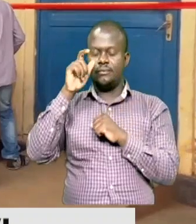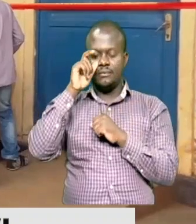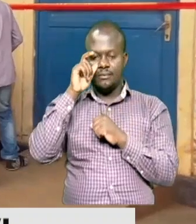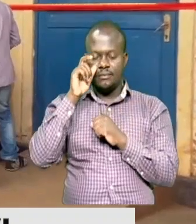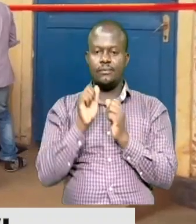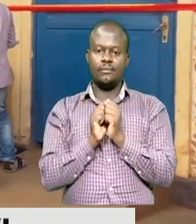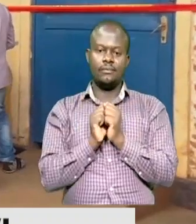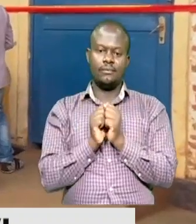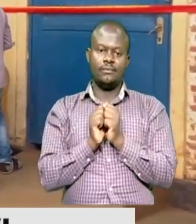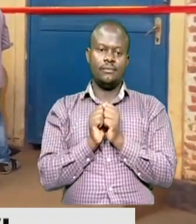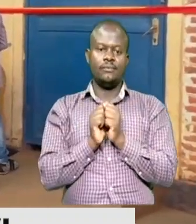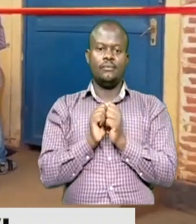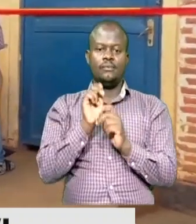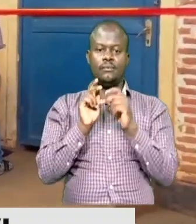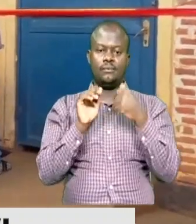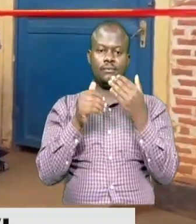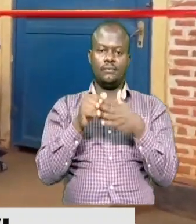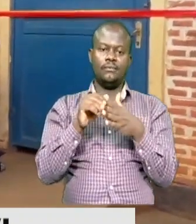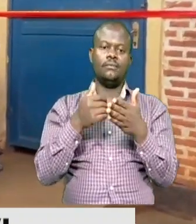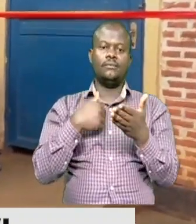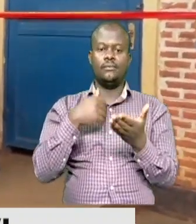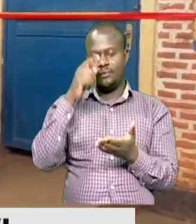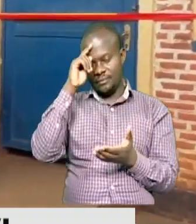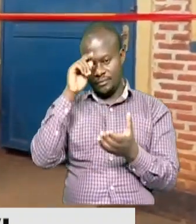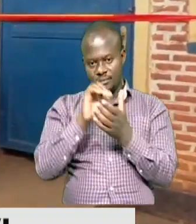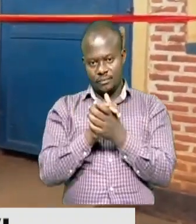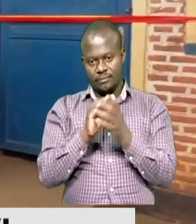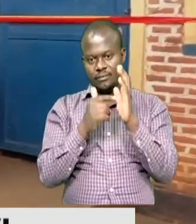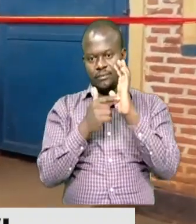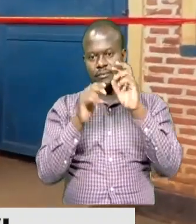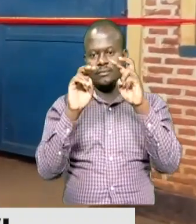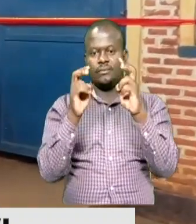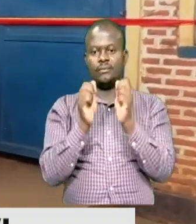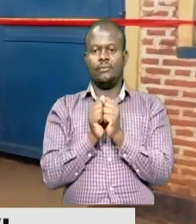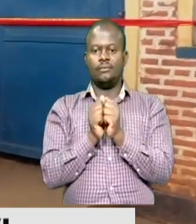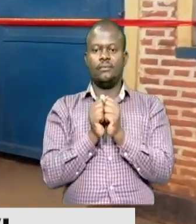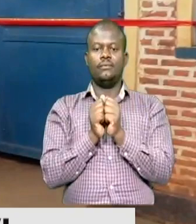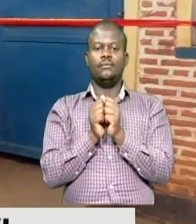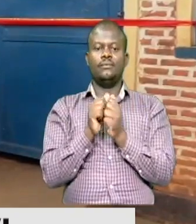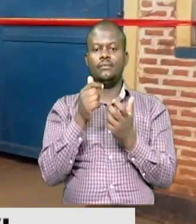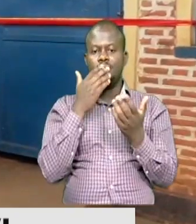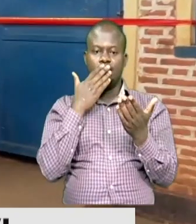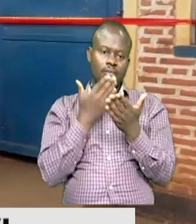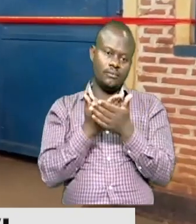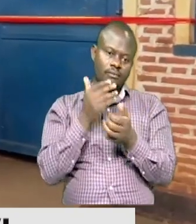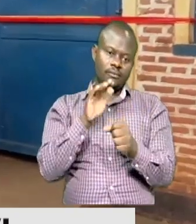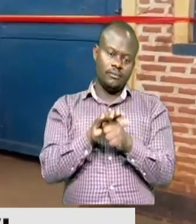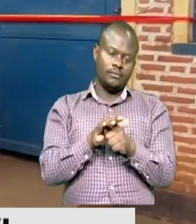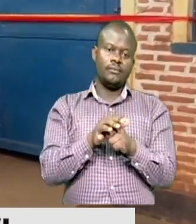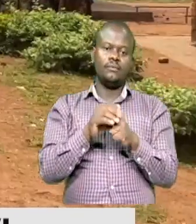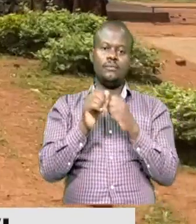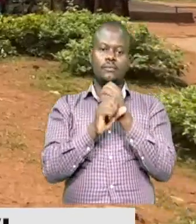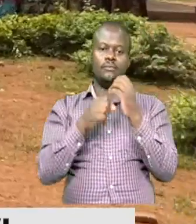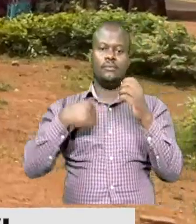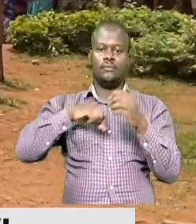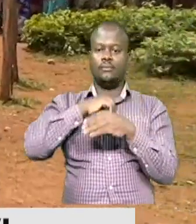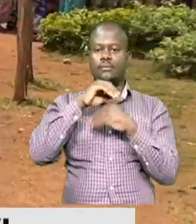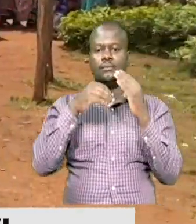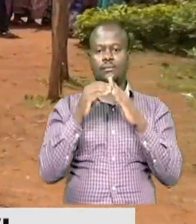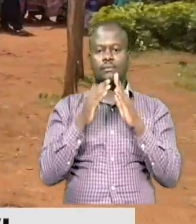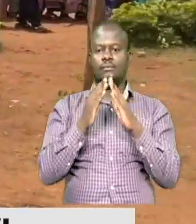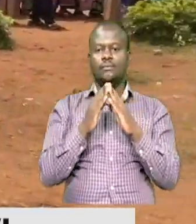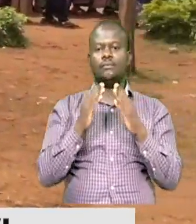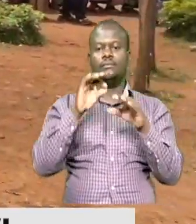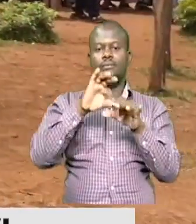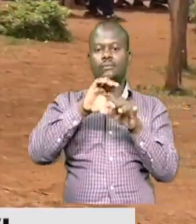Kagame, abaturage bamugaragaje icyizere, biragaragaza nyine ko ari byiza ari byishimo mu murenge wacu Gashonga mu mudugudu wa Nyamutarama